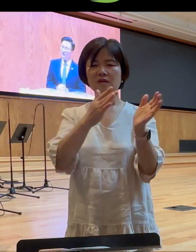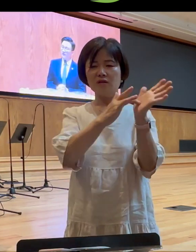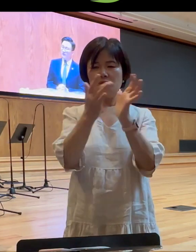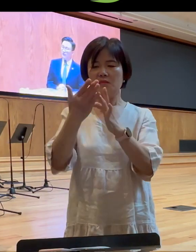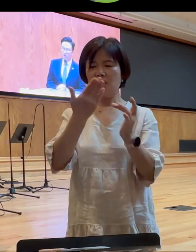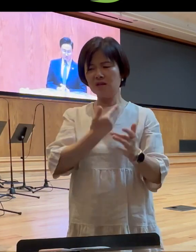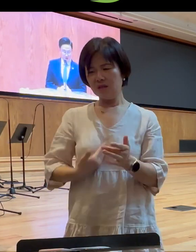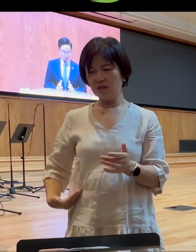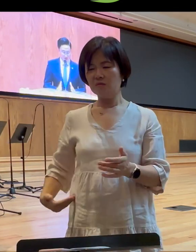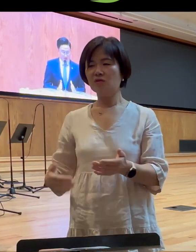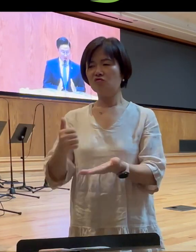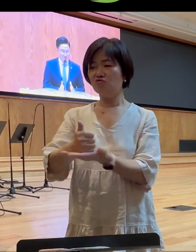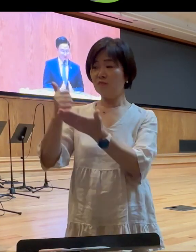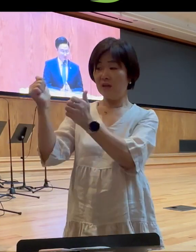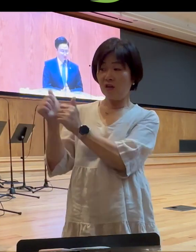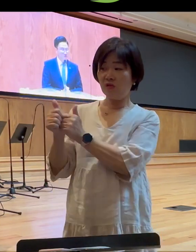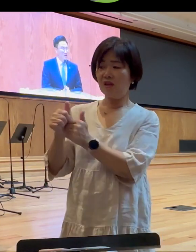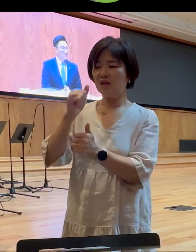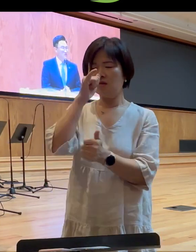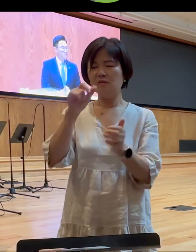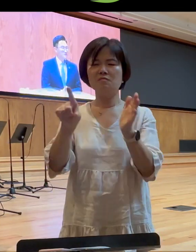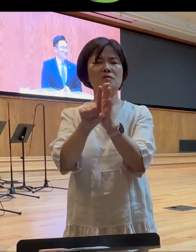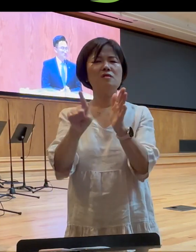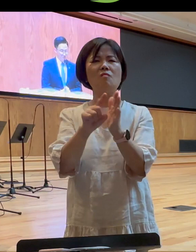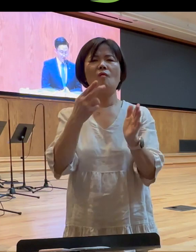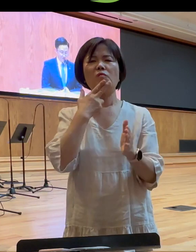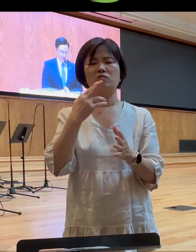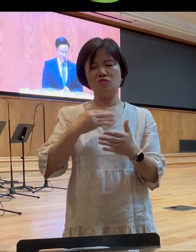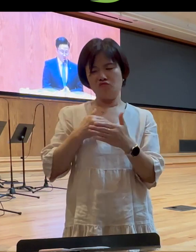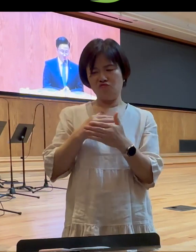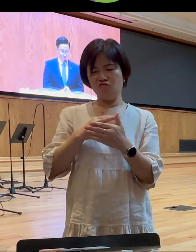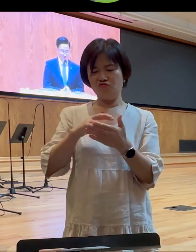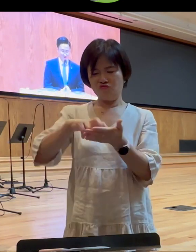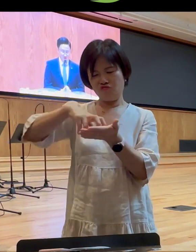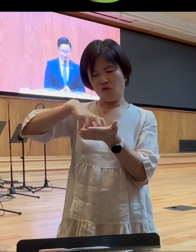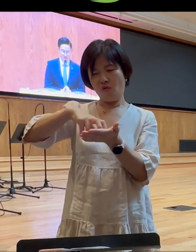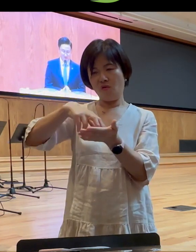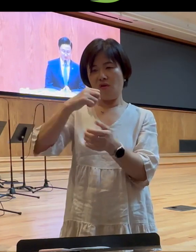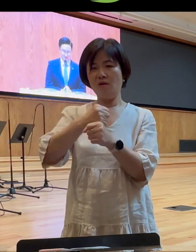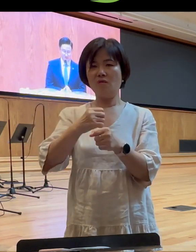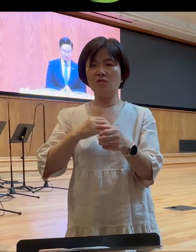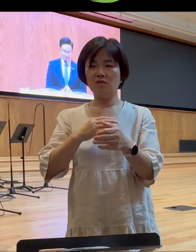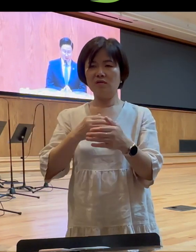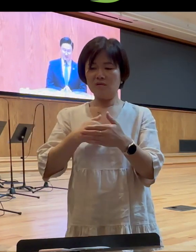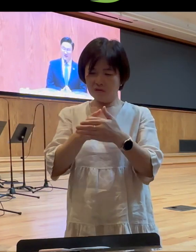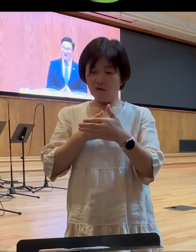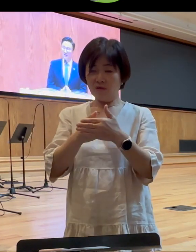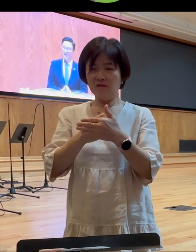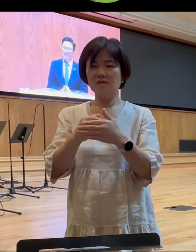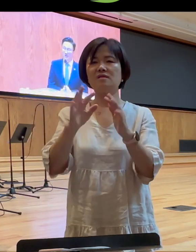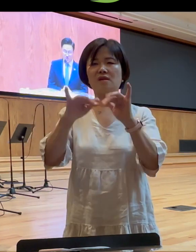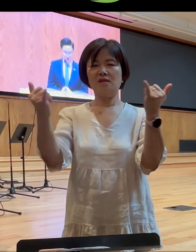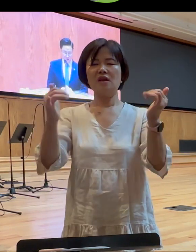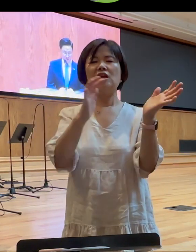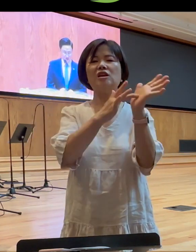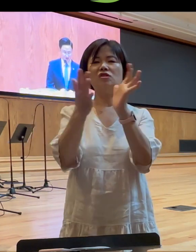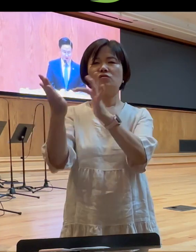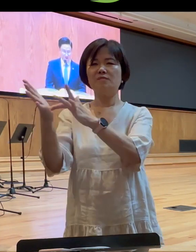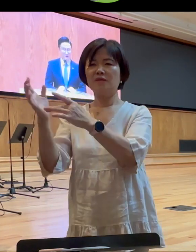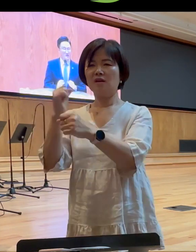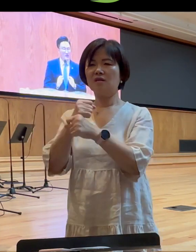하면서 주님의 곁에 있음을 믿지 못하고 두려워하고 떠는 이들에게